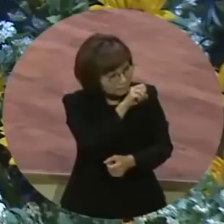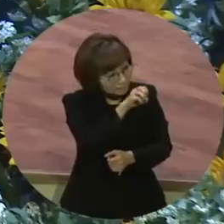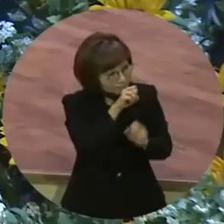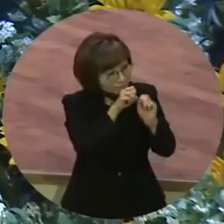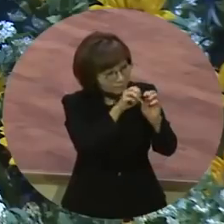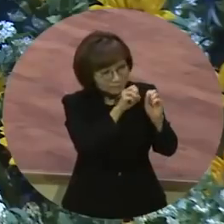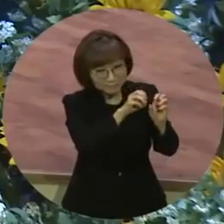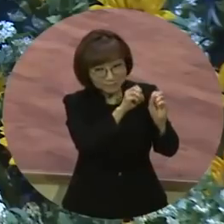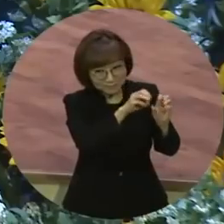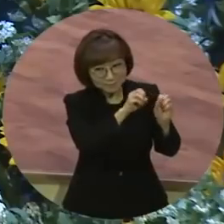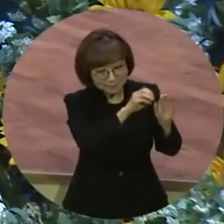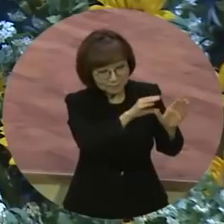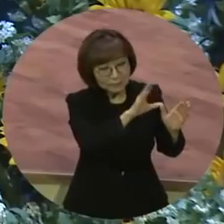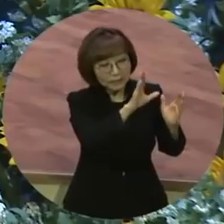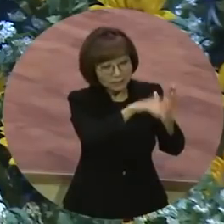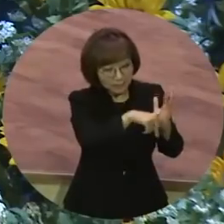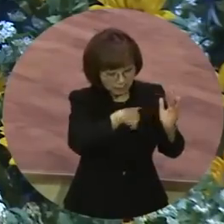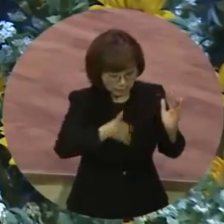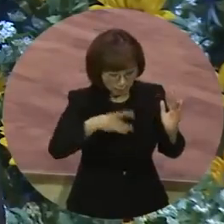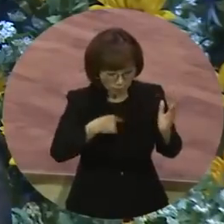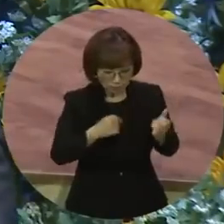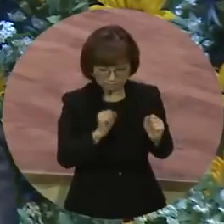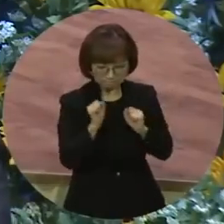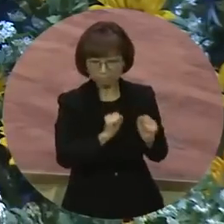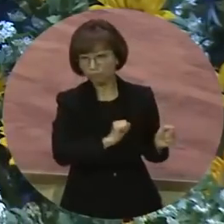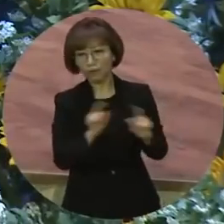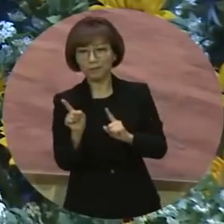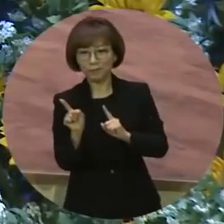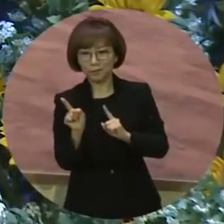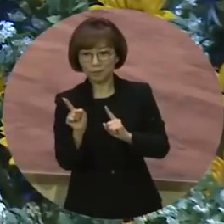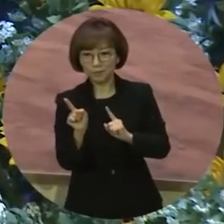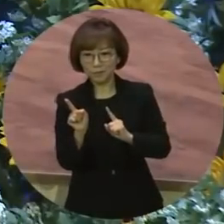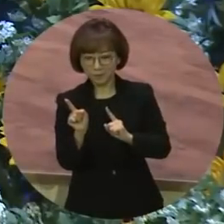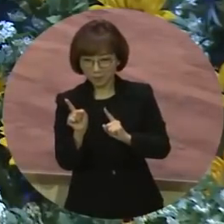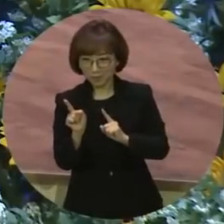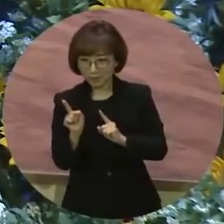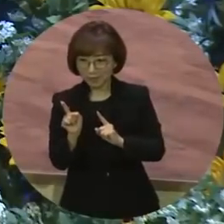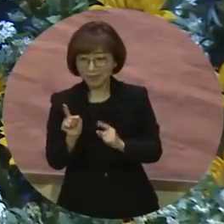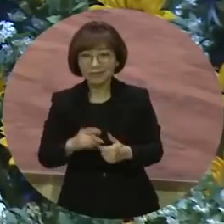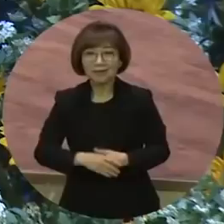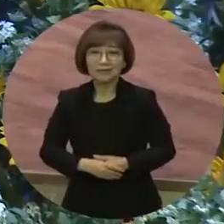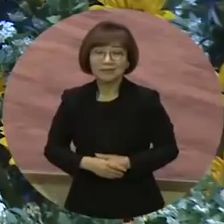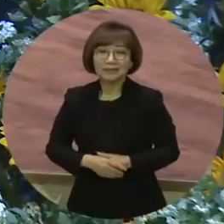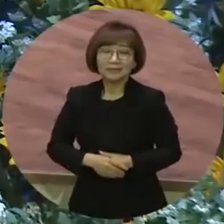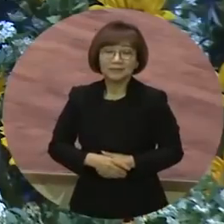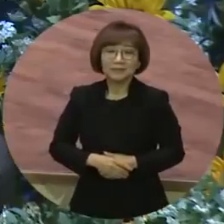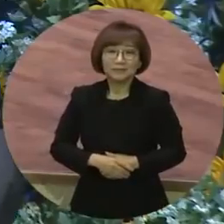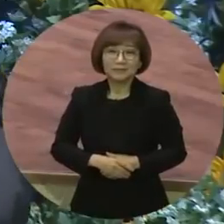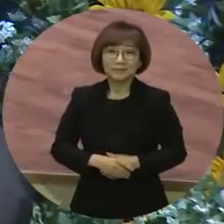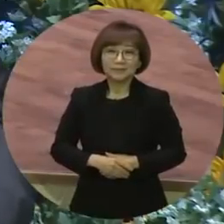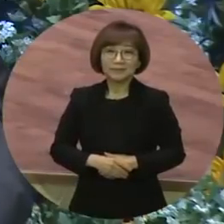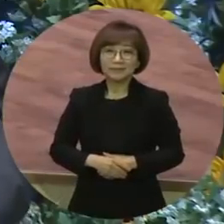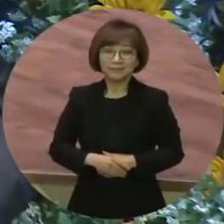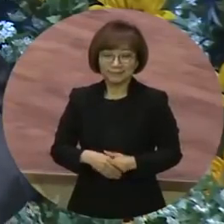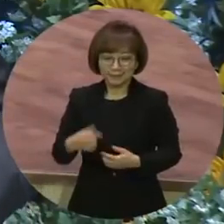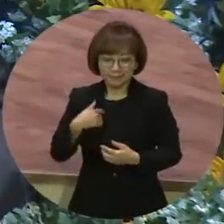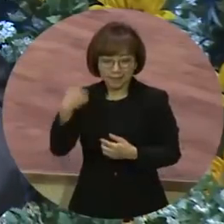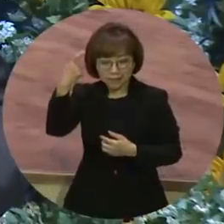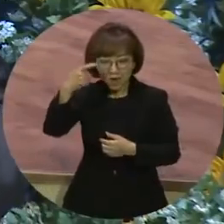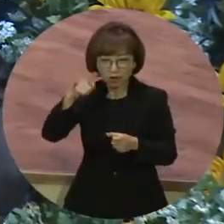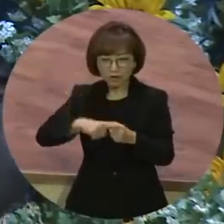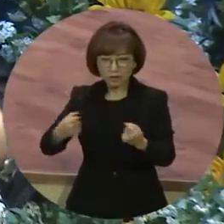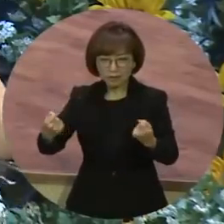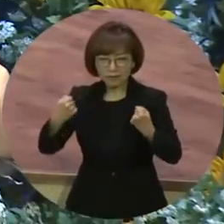순간에 말이에요. 말하는 그 순간에 이상한 일이 일어납니다. 이상한 일이 일어나. 내가 영이